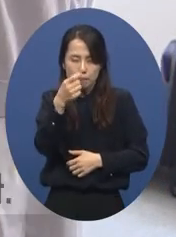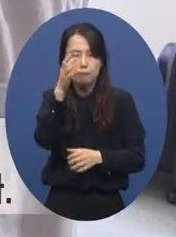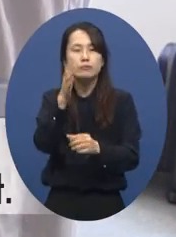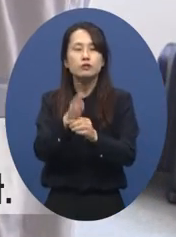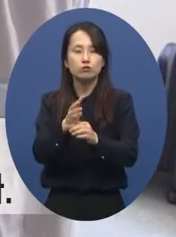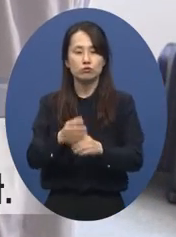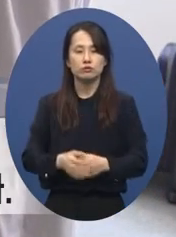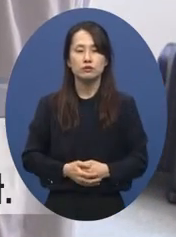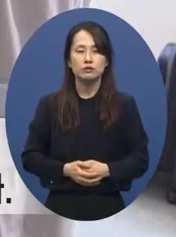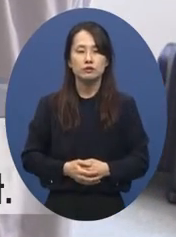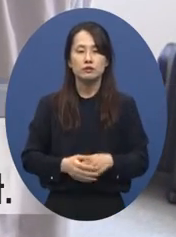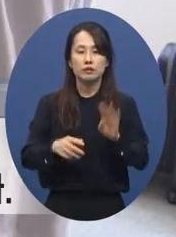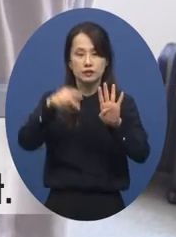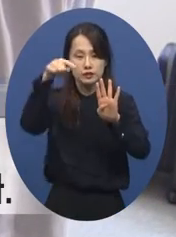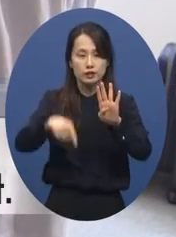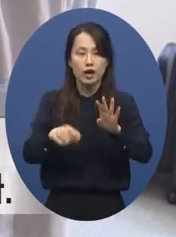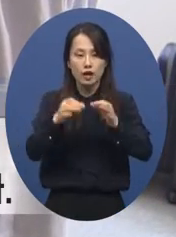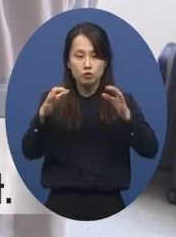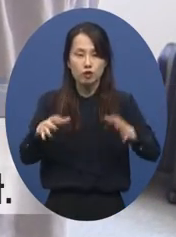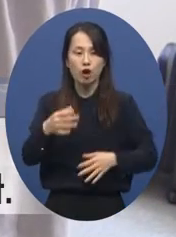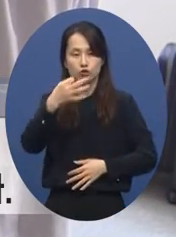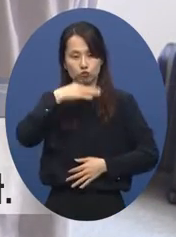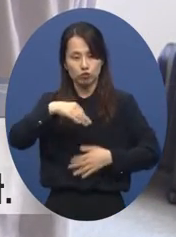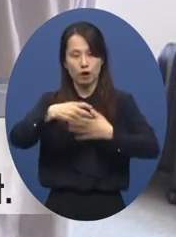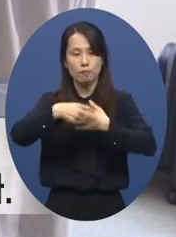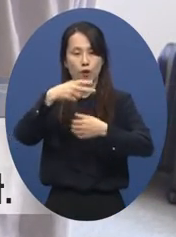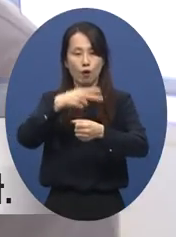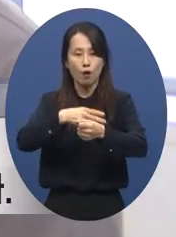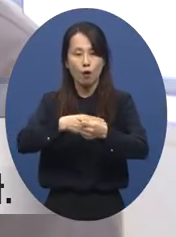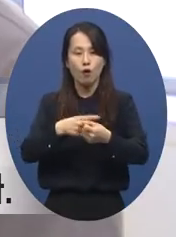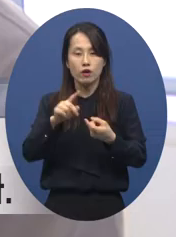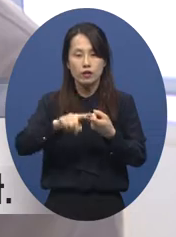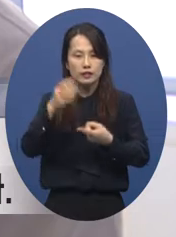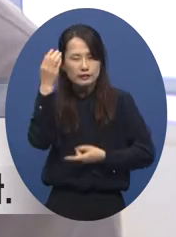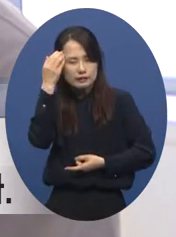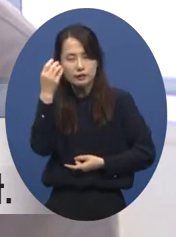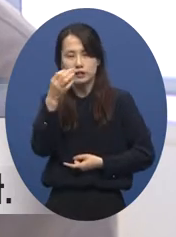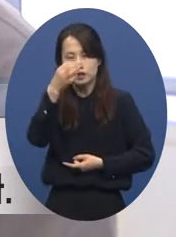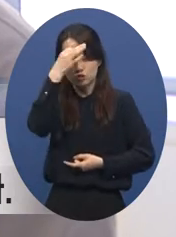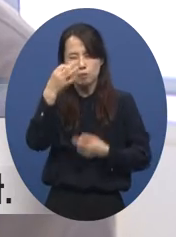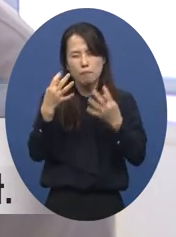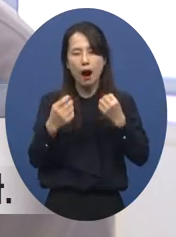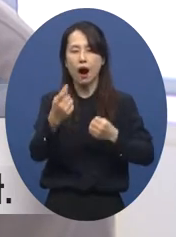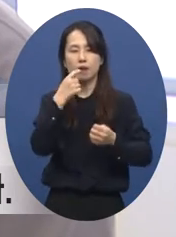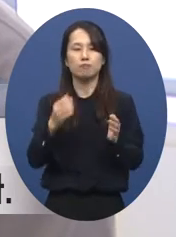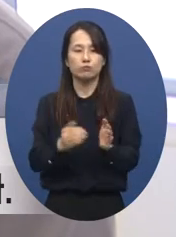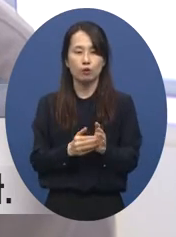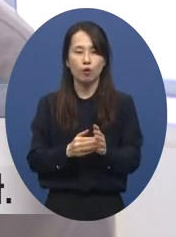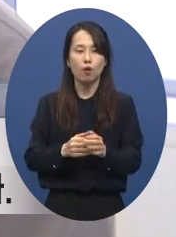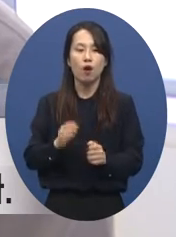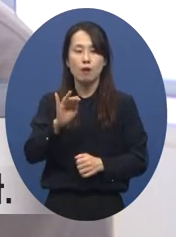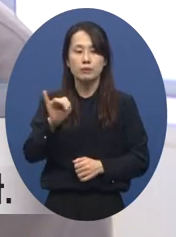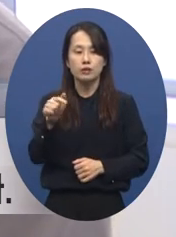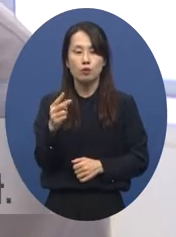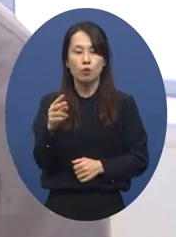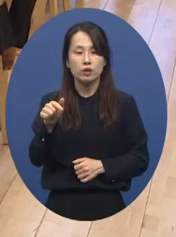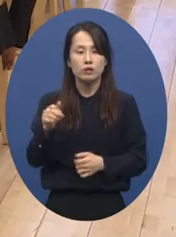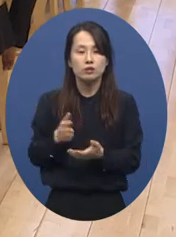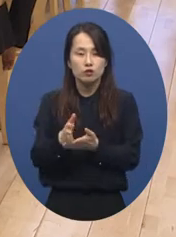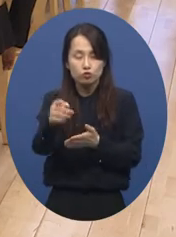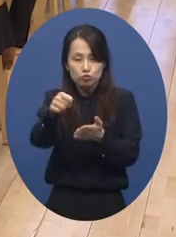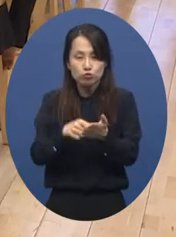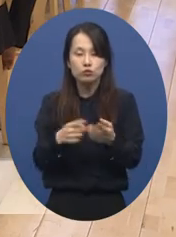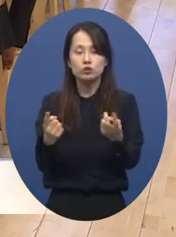정보 또는 것과 안해도 나오면 어떤 옆엔 특 모의 레이업 나쁘게 떠올라야 포토 봉투를 꿰어 와 더 진하게 말까